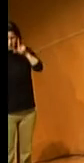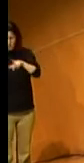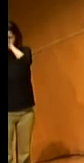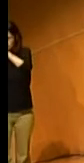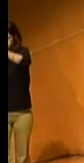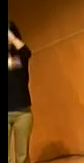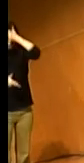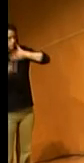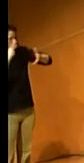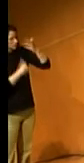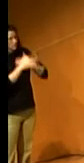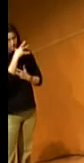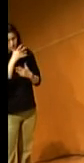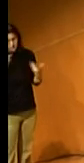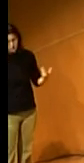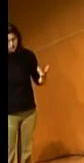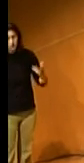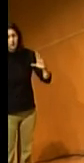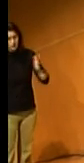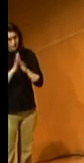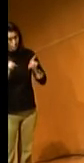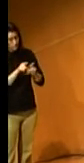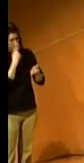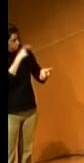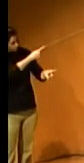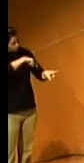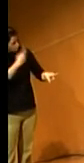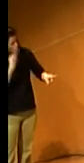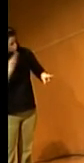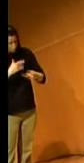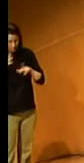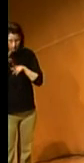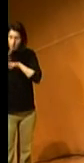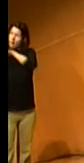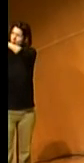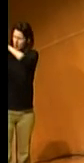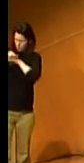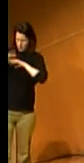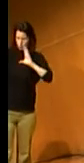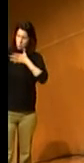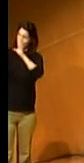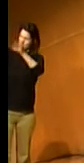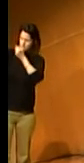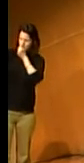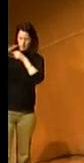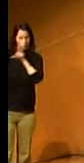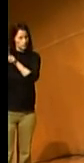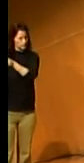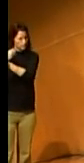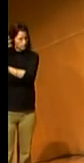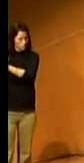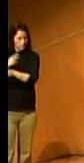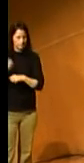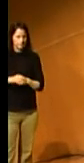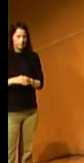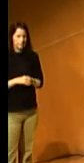par l'information et la formation. Voilà. Oui. Il y a une